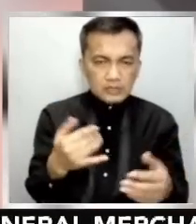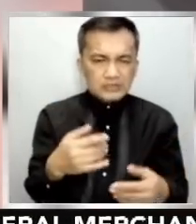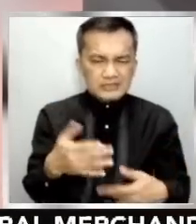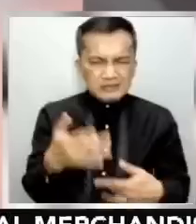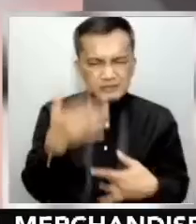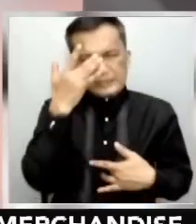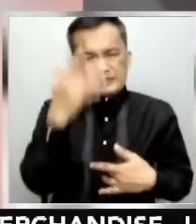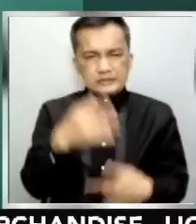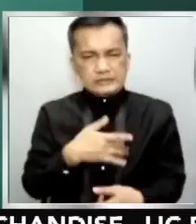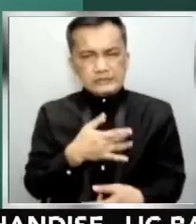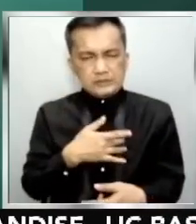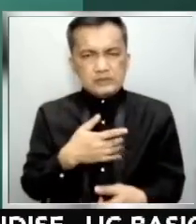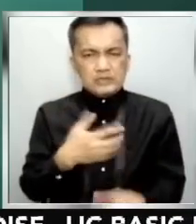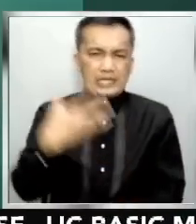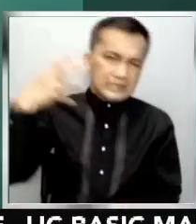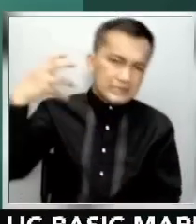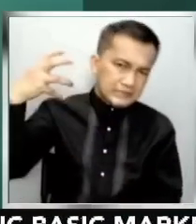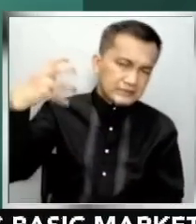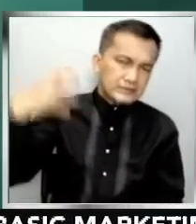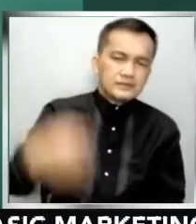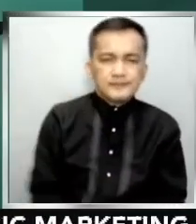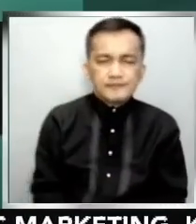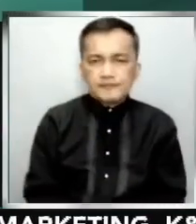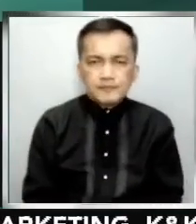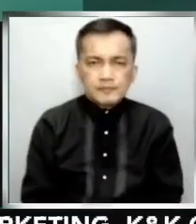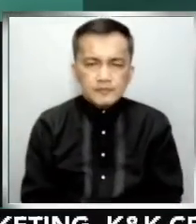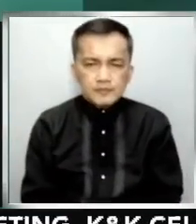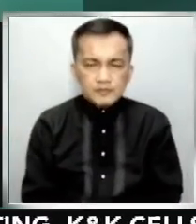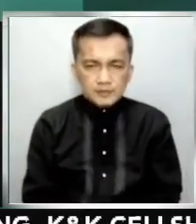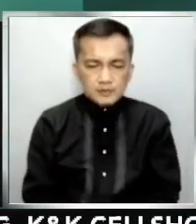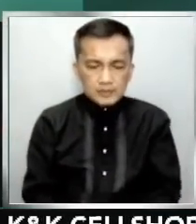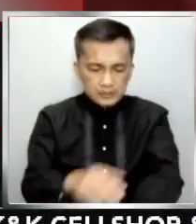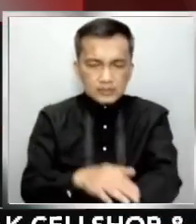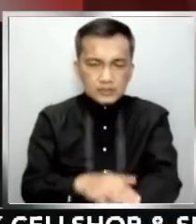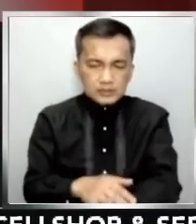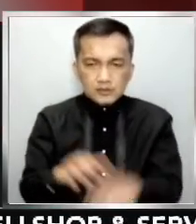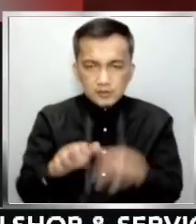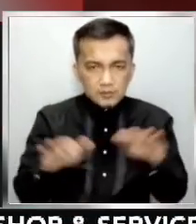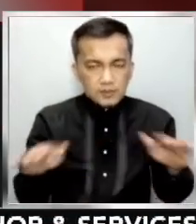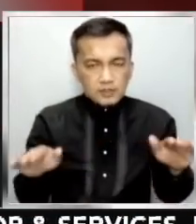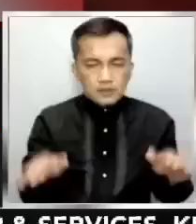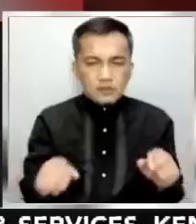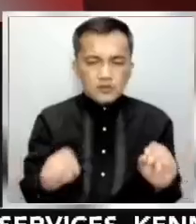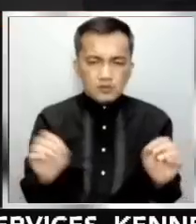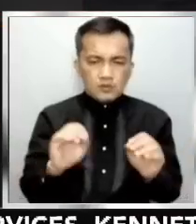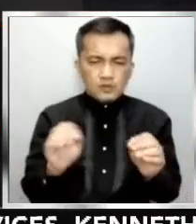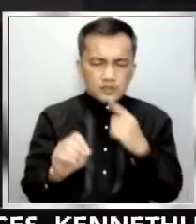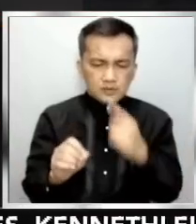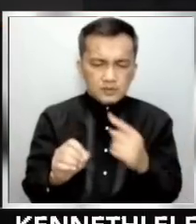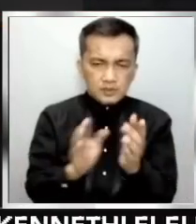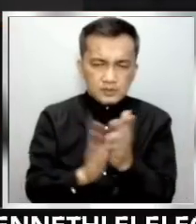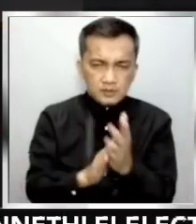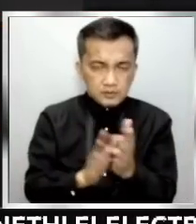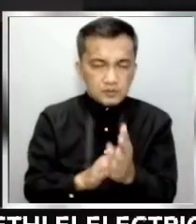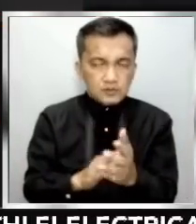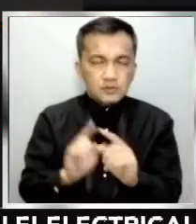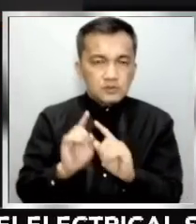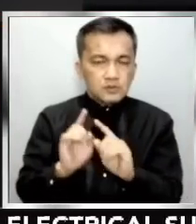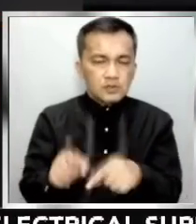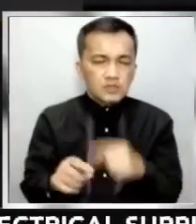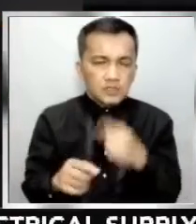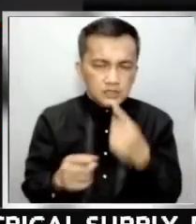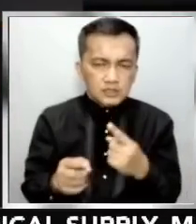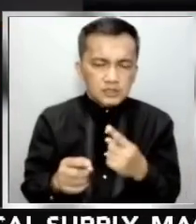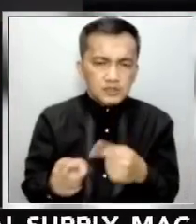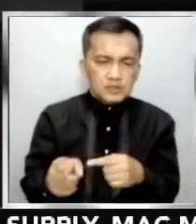sobrang init. Meron na tayong iskin na ang mga bata ay wala sa parandan sa loob na oras na